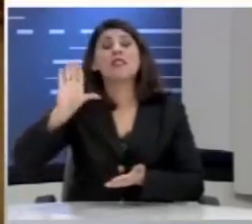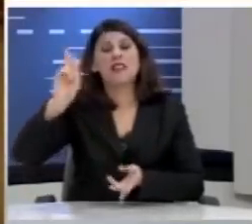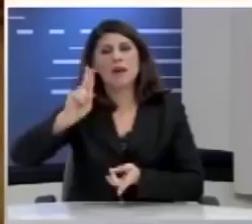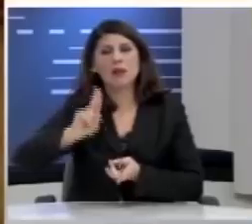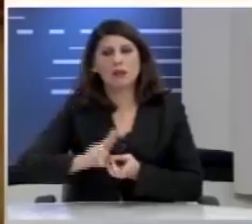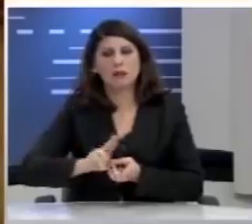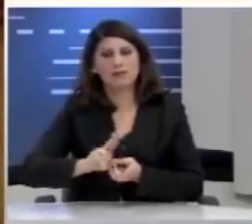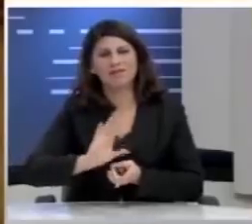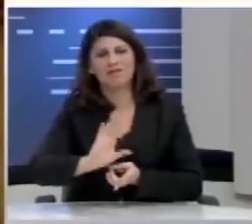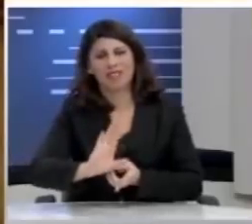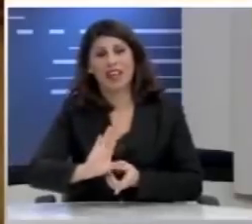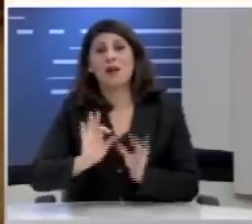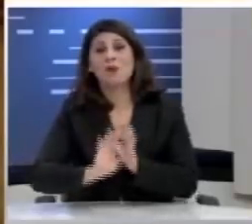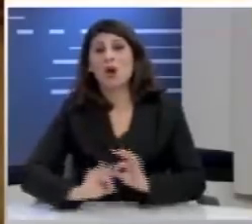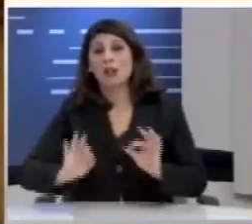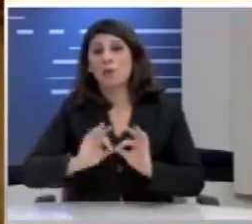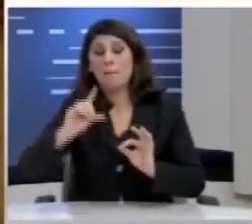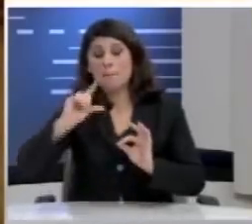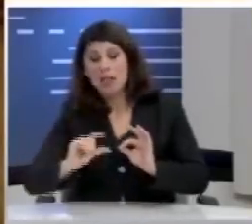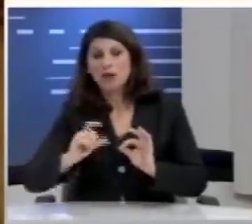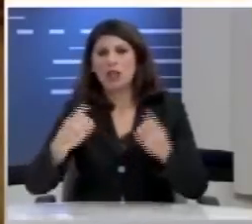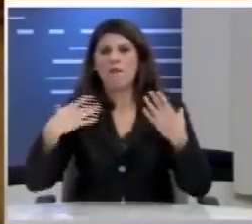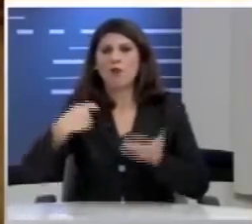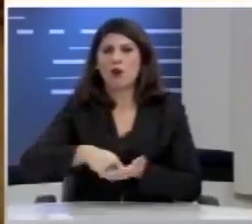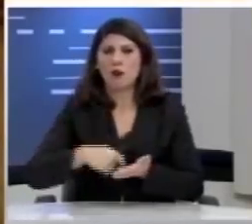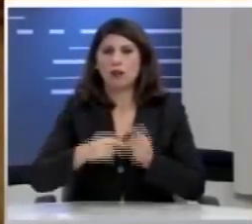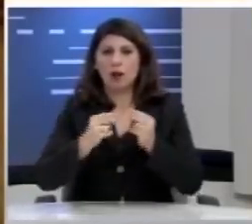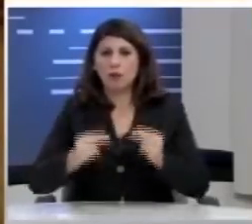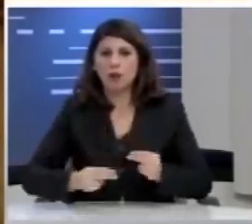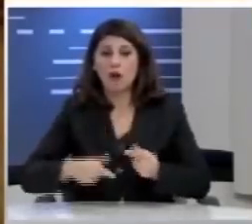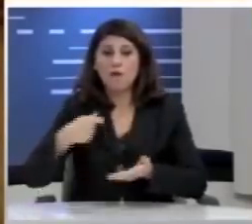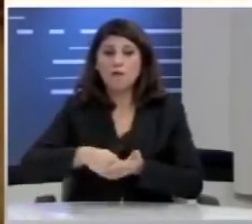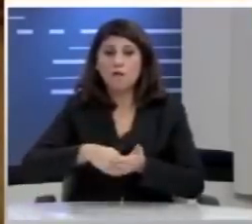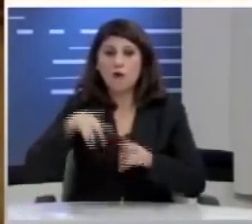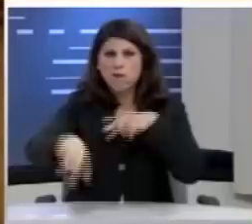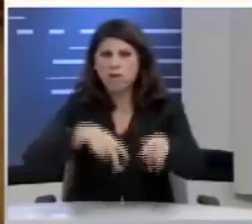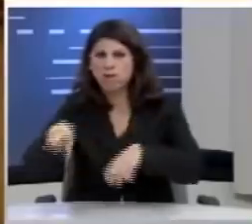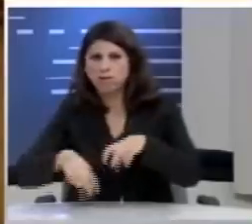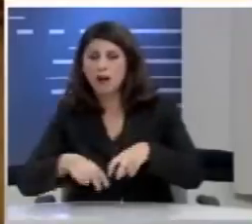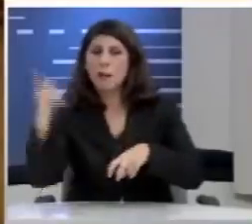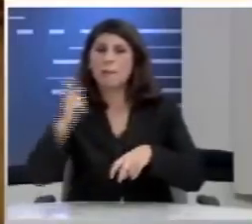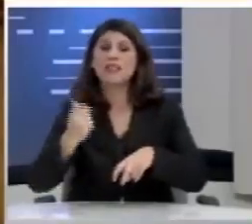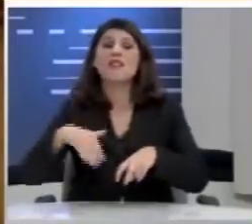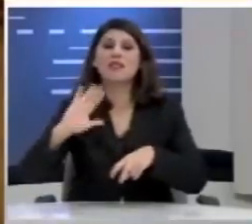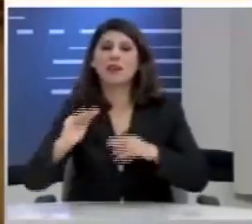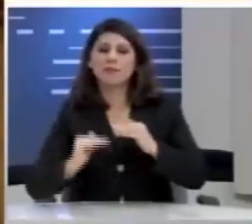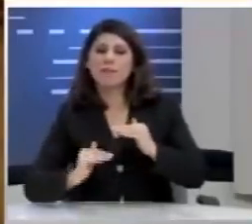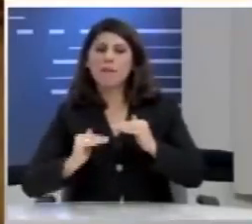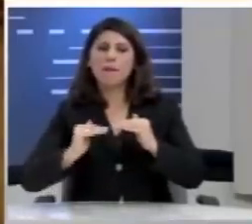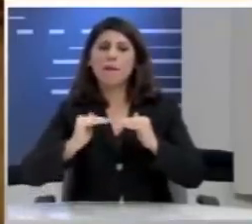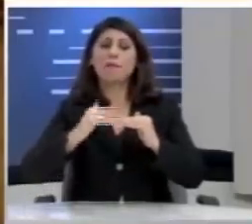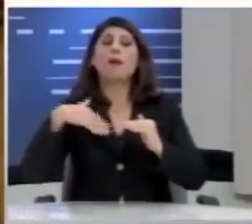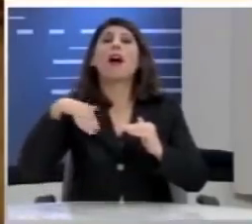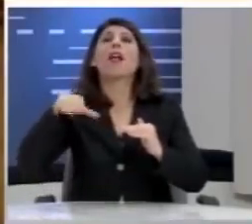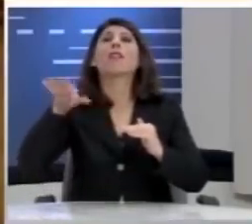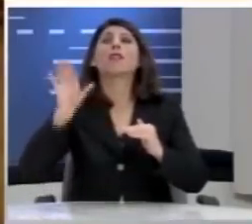Ίσα-ίσα προετοιμάζεται νέα μείωση αφορολόγητου που θα οδηγήσει σε νέα φοροεπιδρομή. Οι μισθοί δεν πρόκειται να επανέλθουν στα επίπεδα